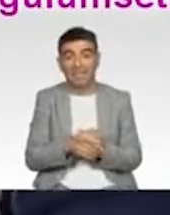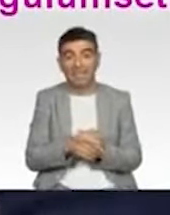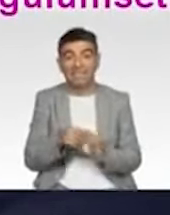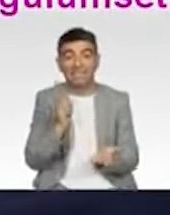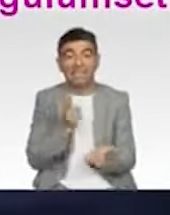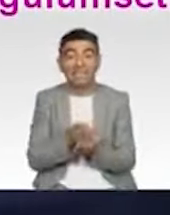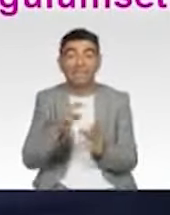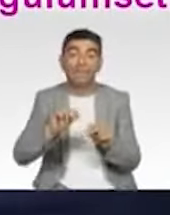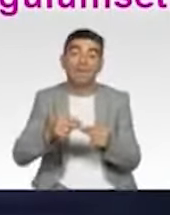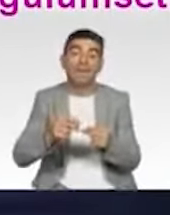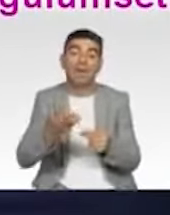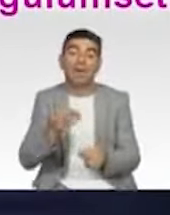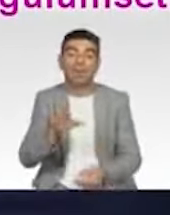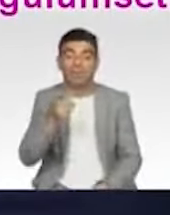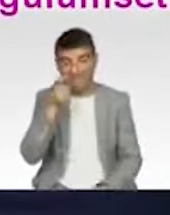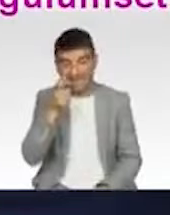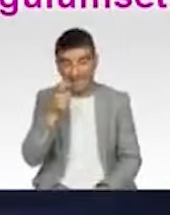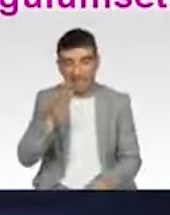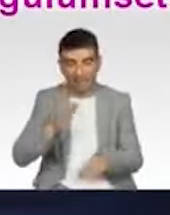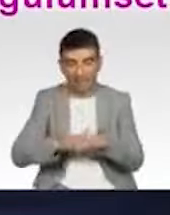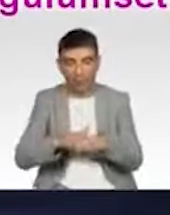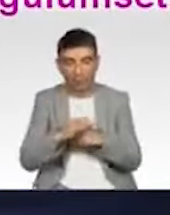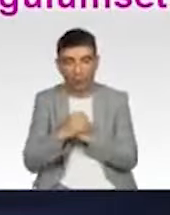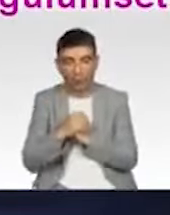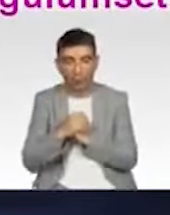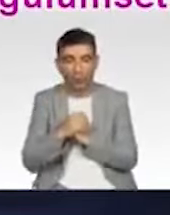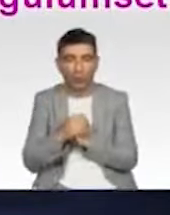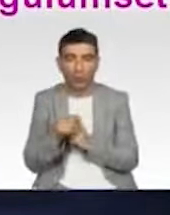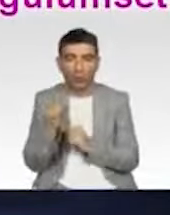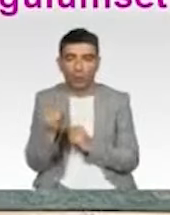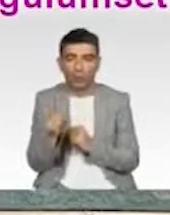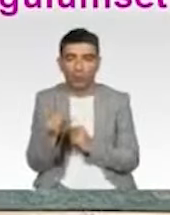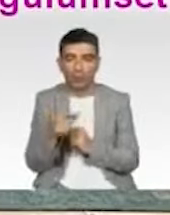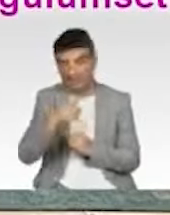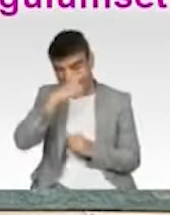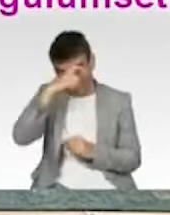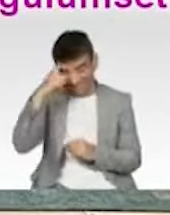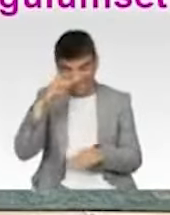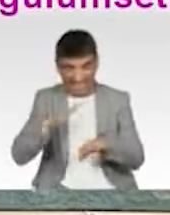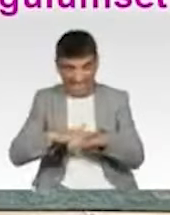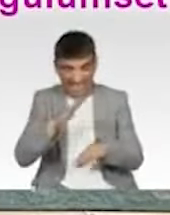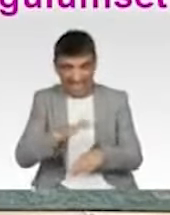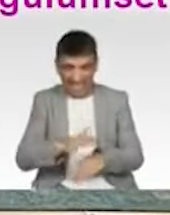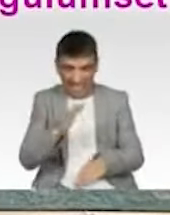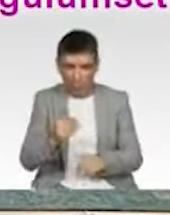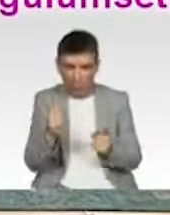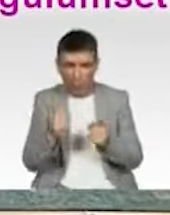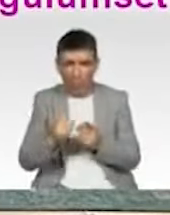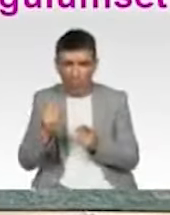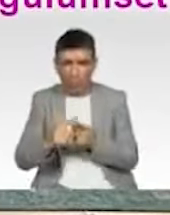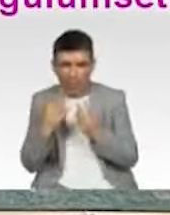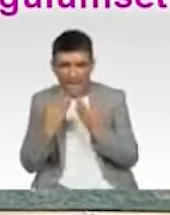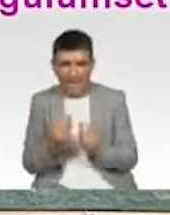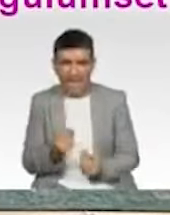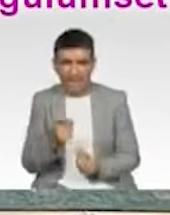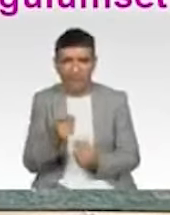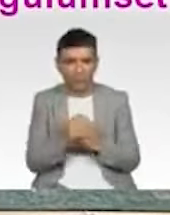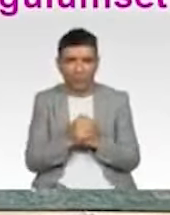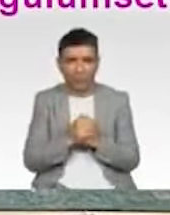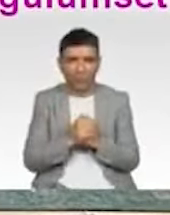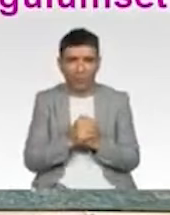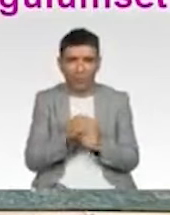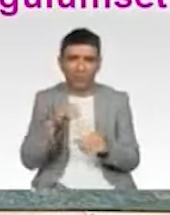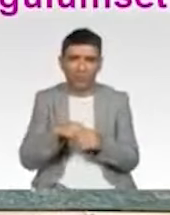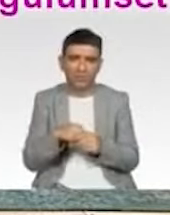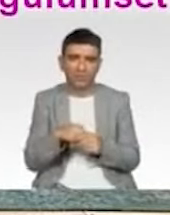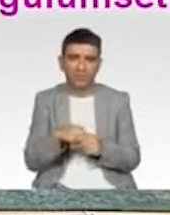mümkünse plastik olmamasına dikkat ediyoruz. Çünkü tamam. Bunlar bu ısıya temas eden plastikler çok ufak ufak eriyor. Mikroplastik oluşuyor içinde.